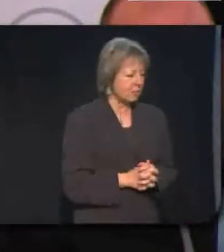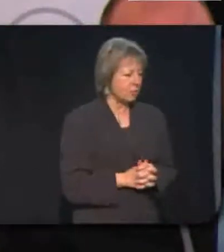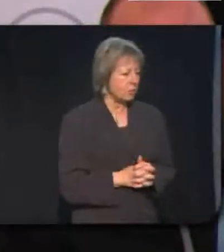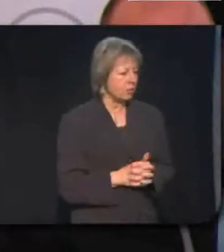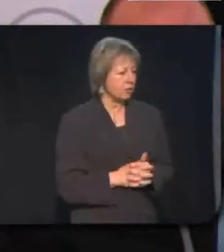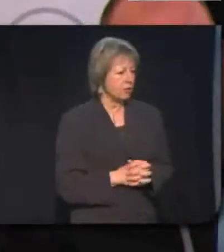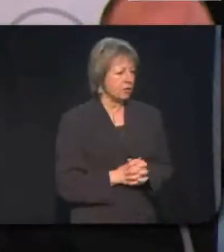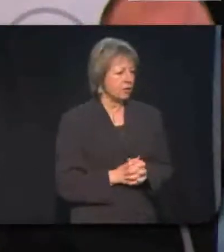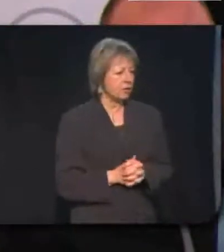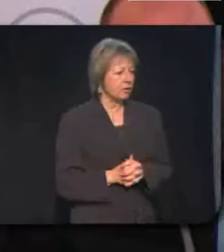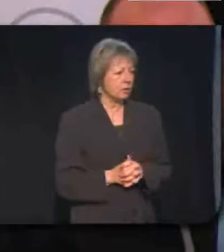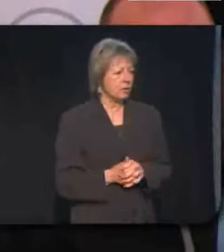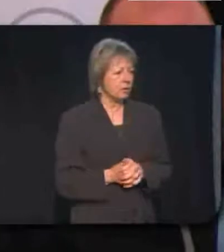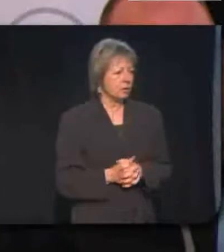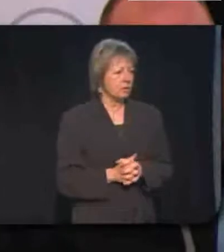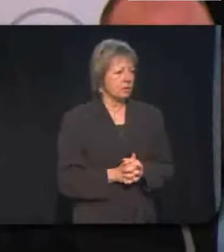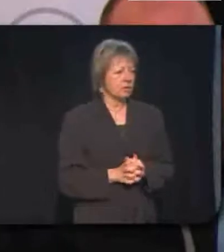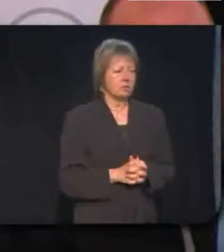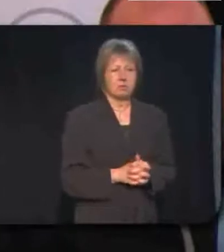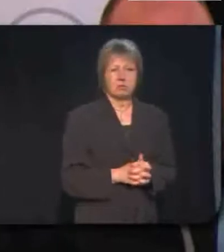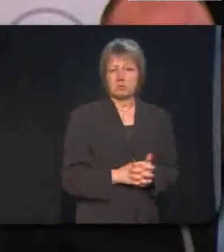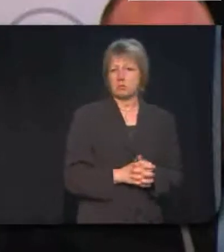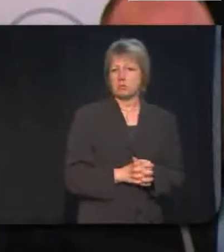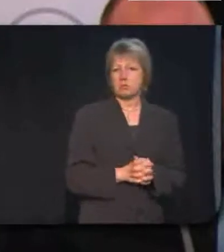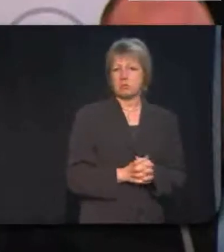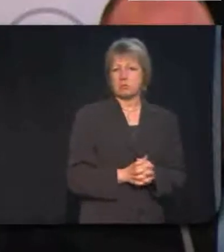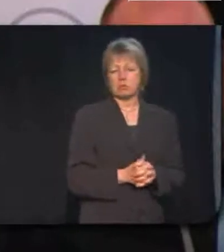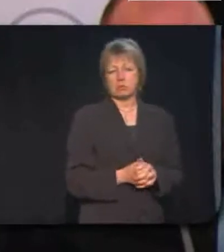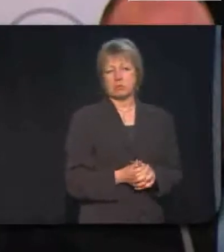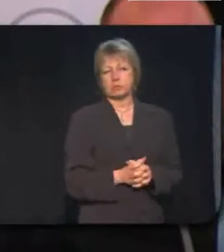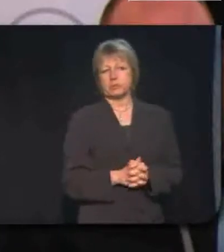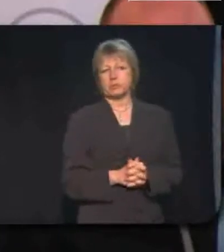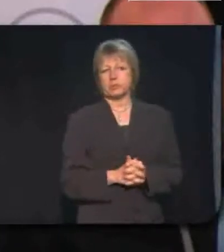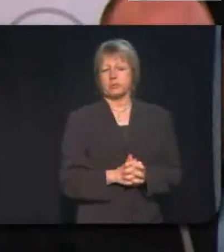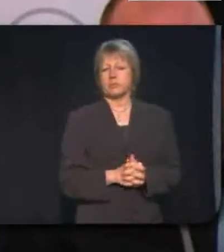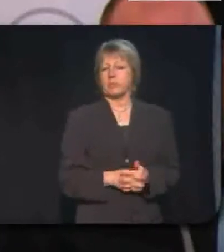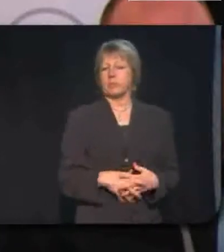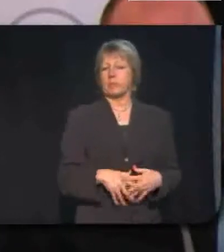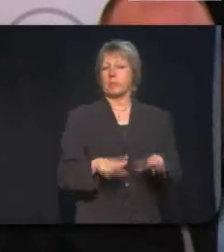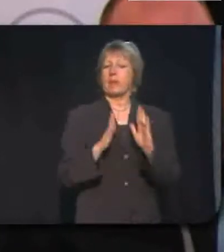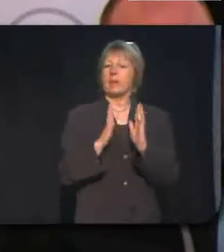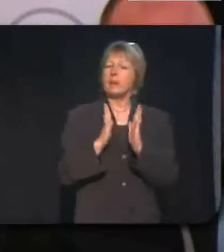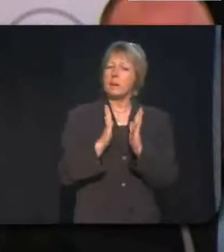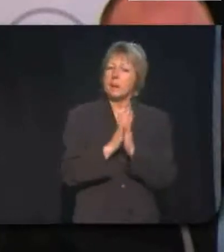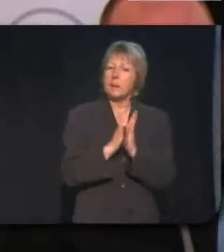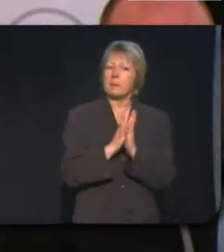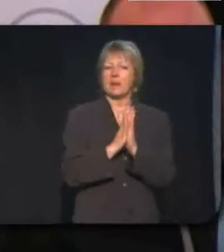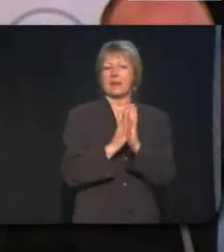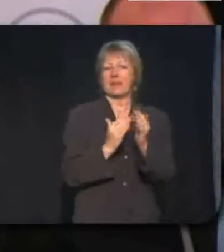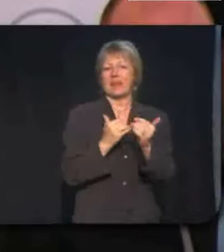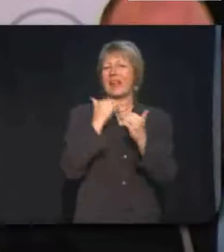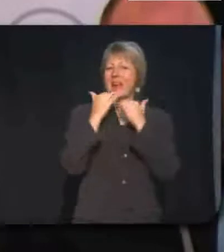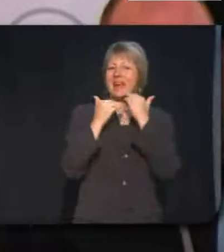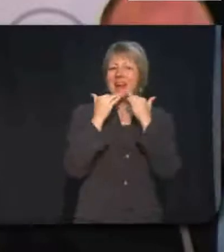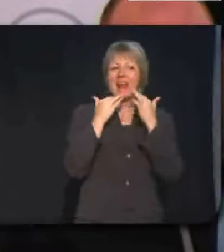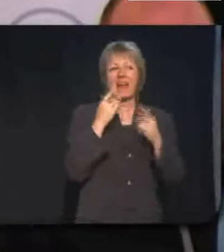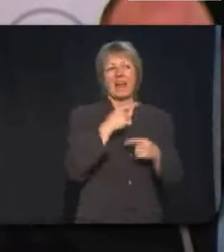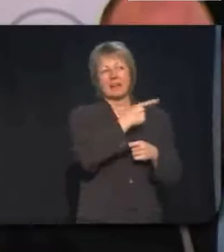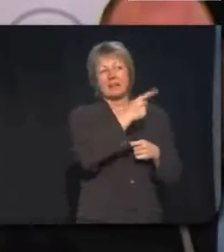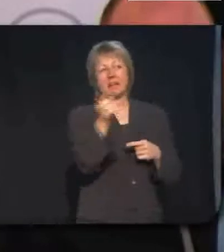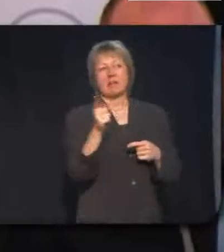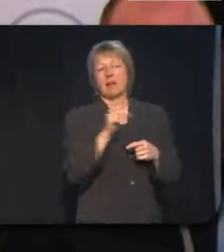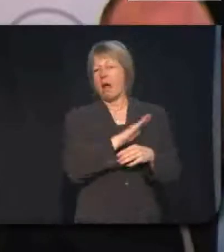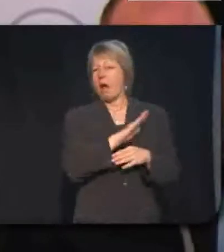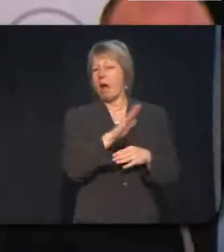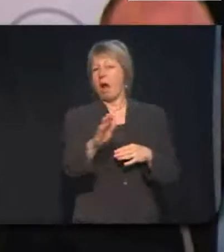ich bitte alle Redner in der redestange zum Antrag zu sprechen es